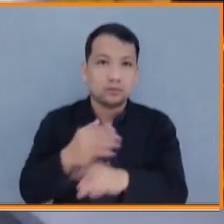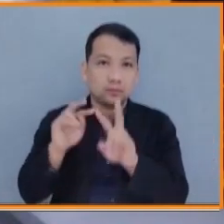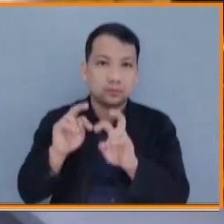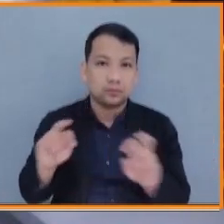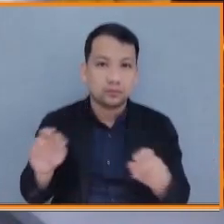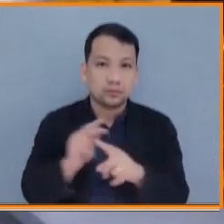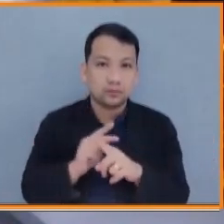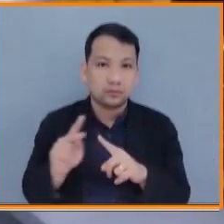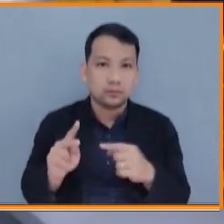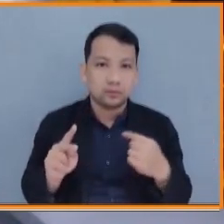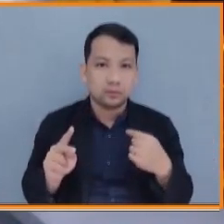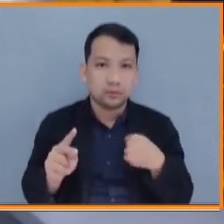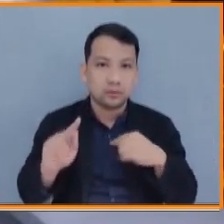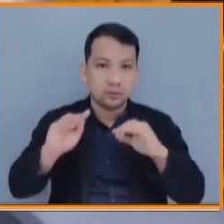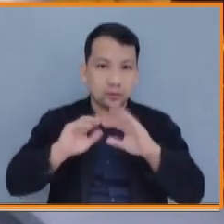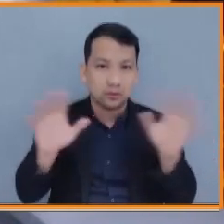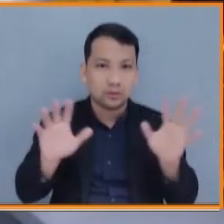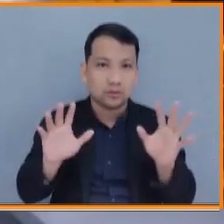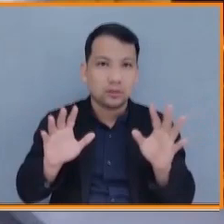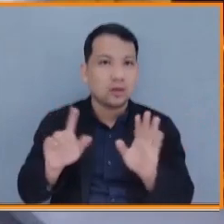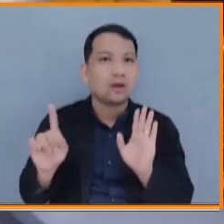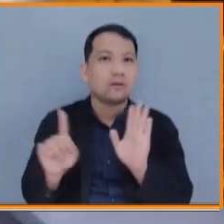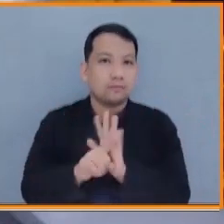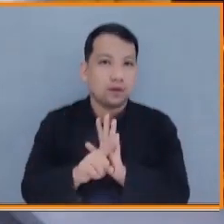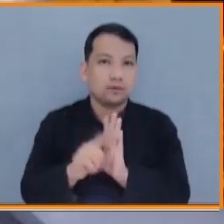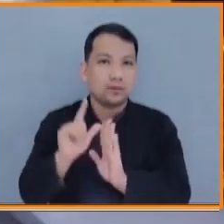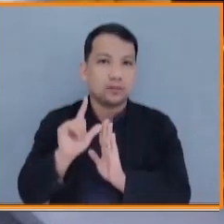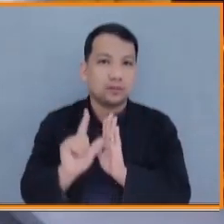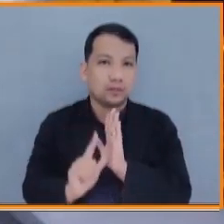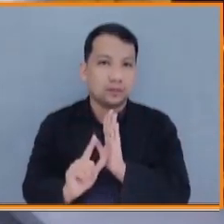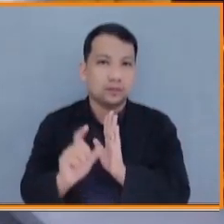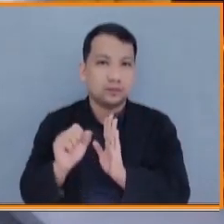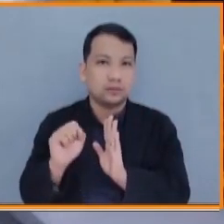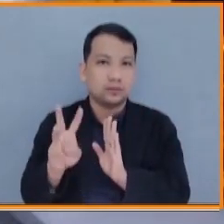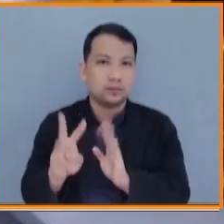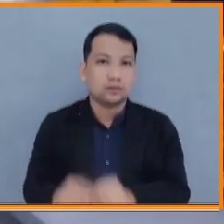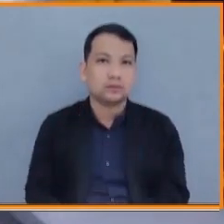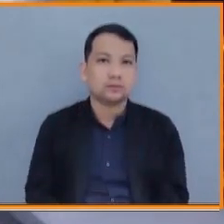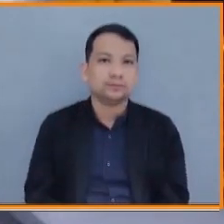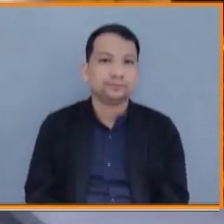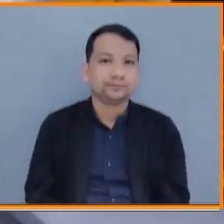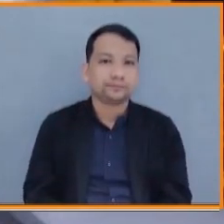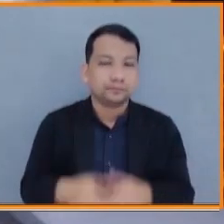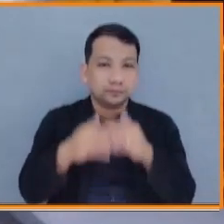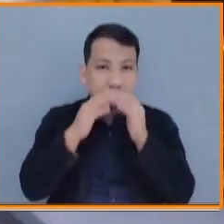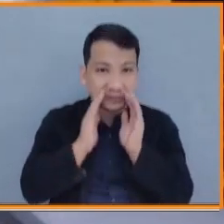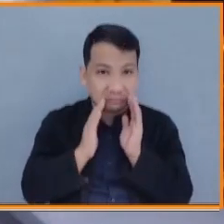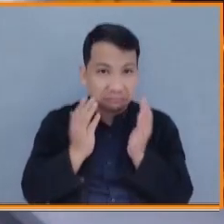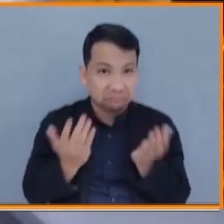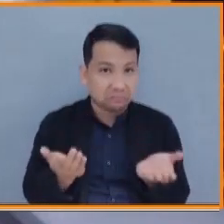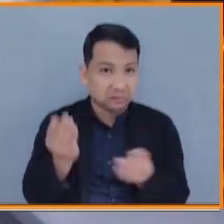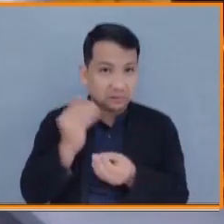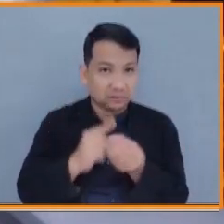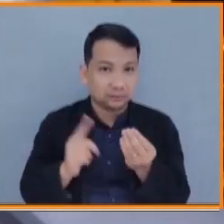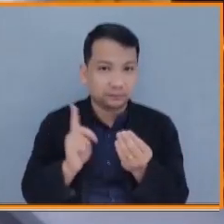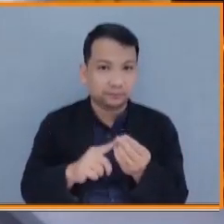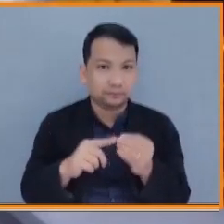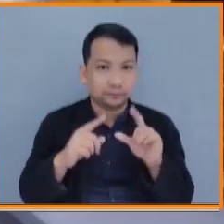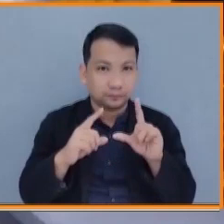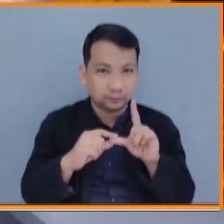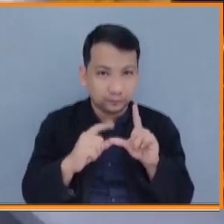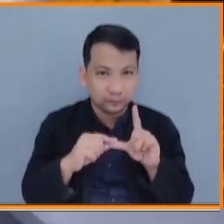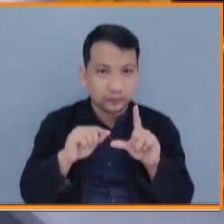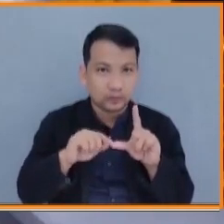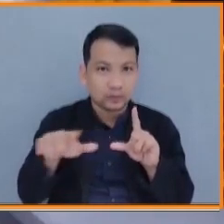Malinaw po na ito ay pinagbabawal sa batas nakalulungkot na ngayon dahil nagkaroon ng ganitong leakage ng isang dating